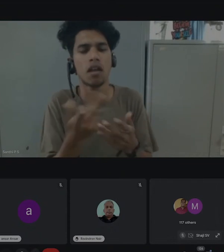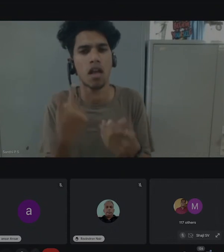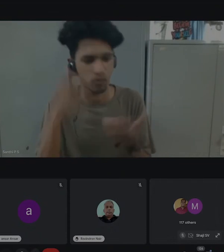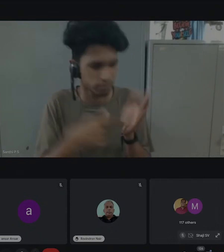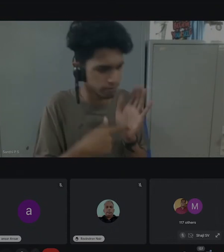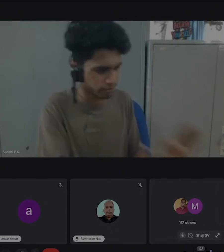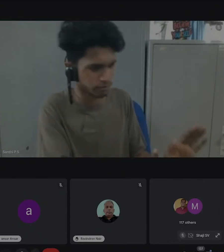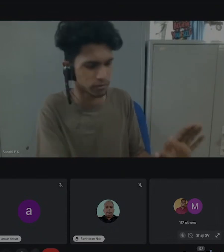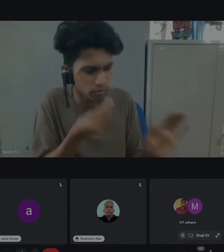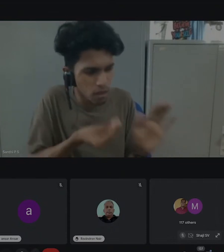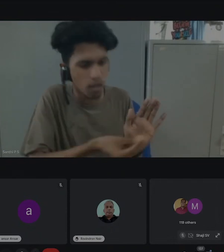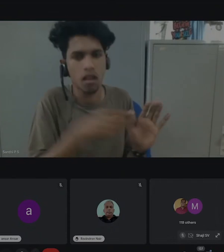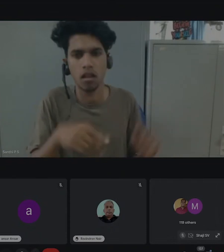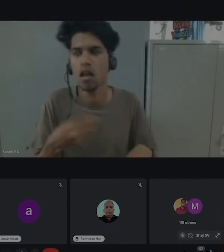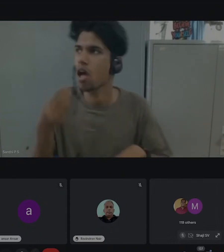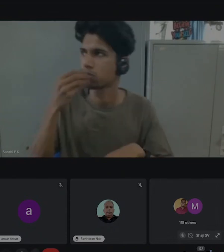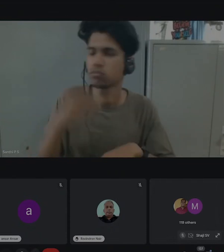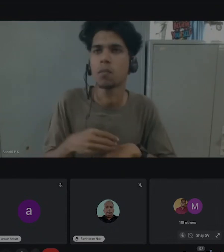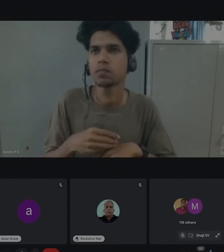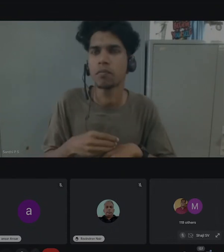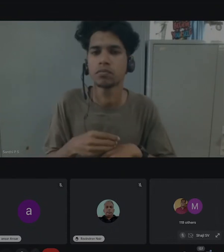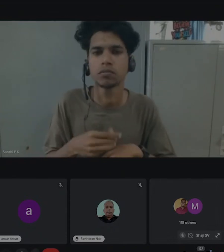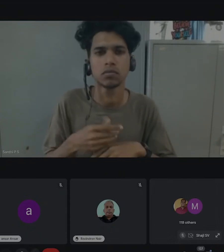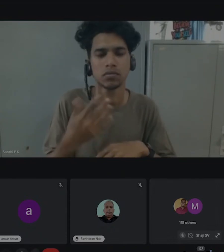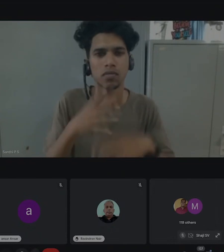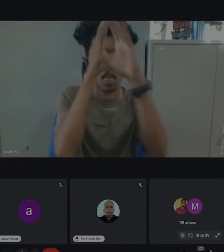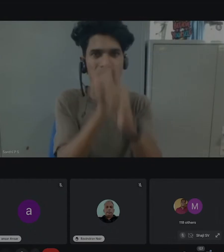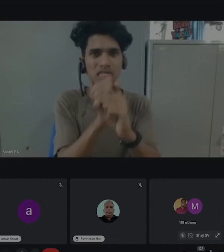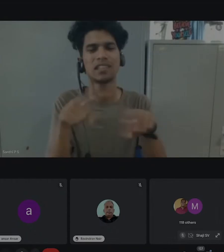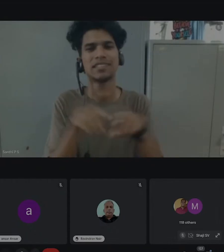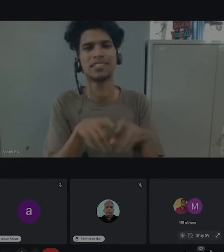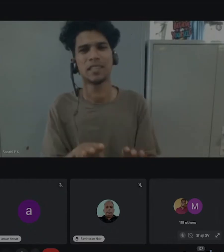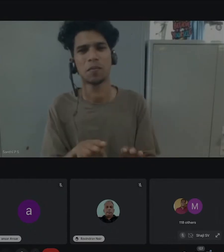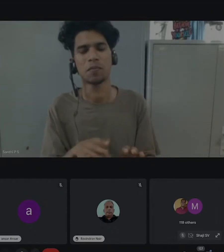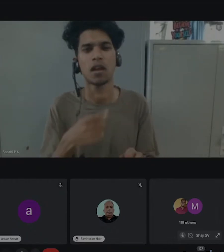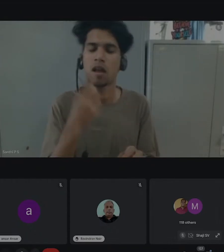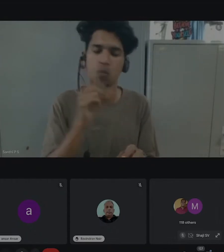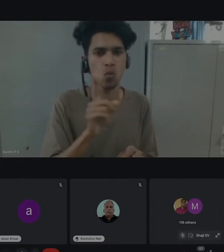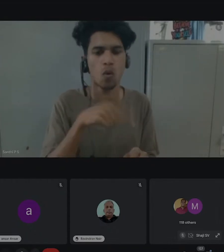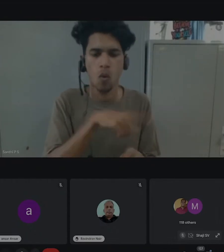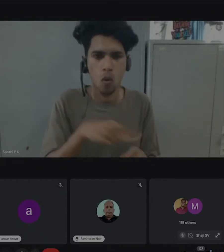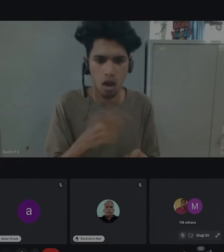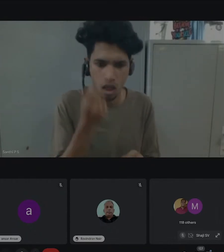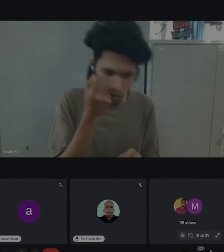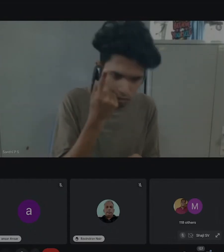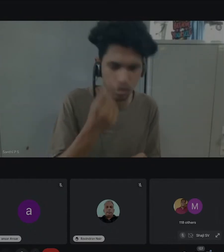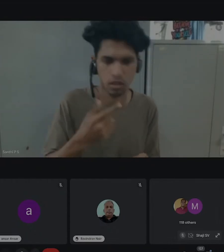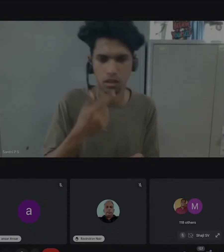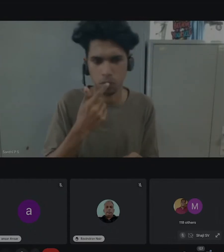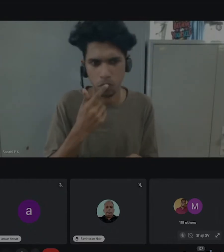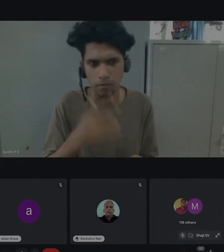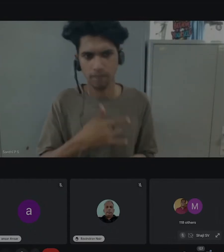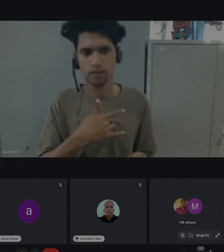അങ്ങനെ ചെയ്യരുത്. കുഞ്ഞ് കഴിക്കുന്ന ഭക്ഷണം കണ്ടും അറിഞ്ഞും മനസ്സിലാക്കിയും അതിന്റെ ടേസ്റ്റ് നോക്കിയും മണം വന്നും ഒക്കെയാണ് അവർ കഴിക്കേണ്ടത്. എന്നാലേ